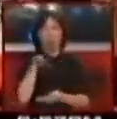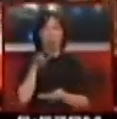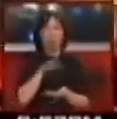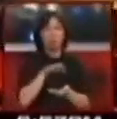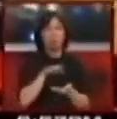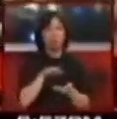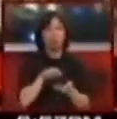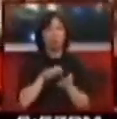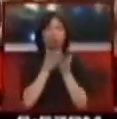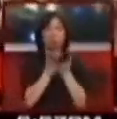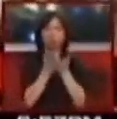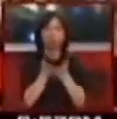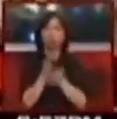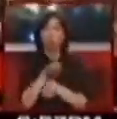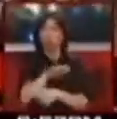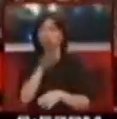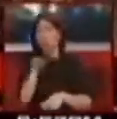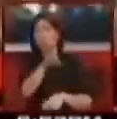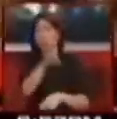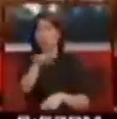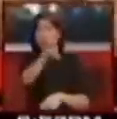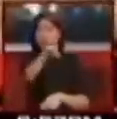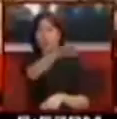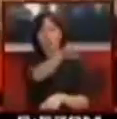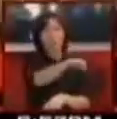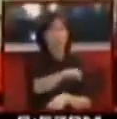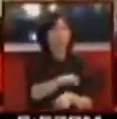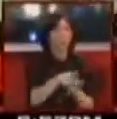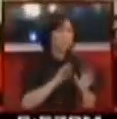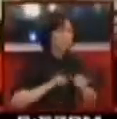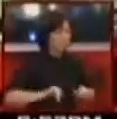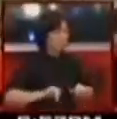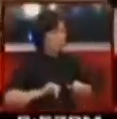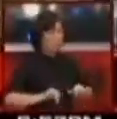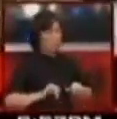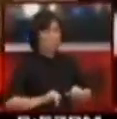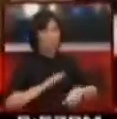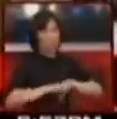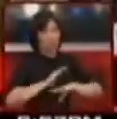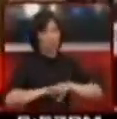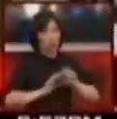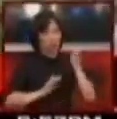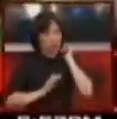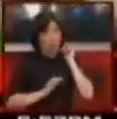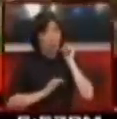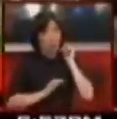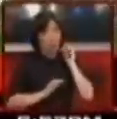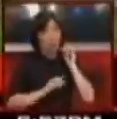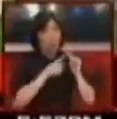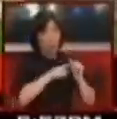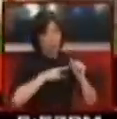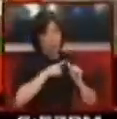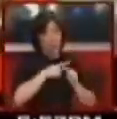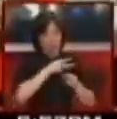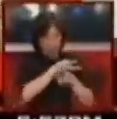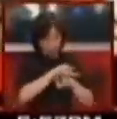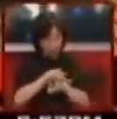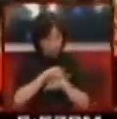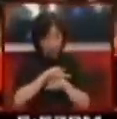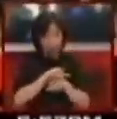rin tumangging lumikas dahil hindi pa naman daw naaabot ng baha ang kanilang bahay. Tanging paalala sa mga ayaw pang umalis, maging mapagbatsyag